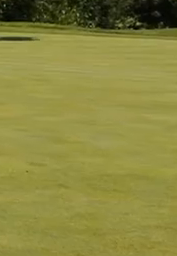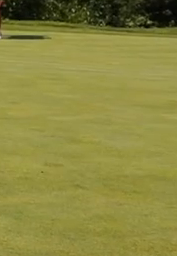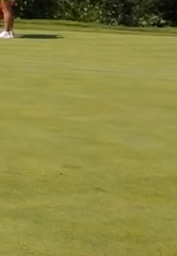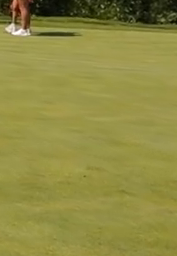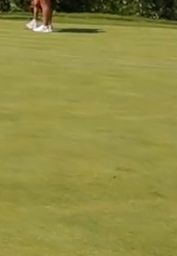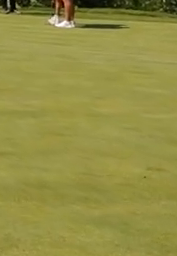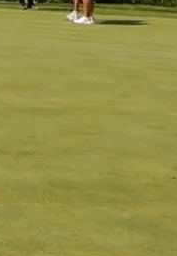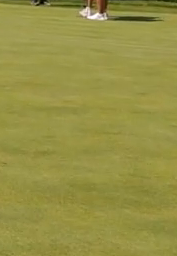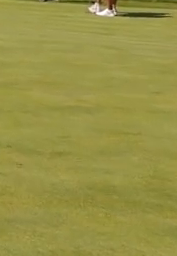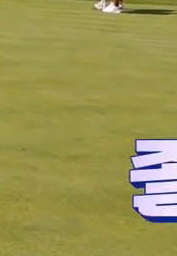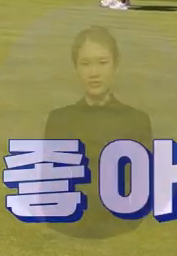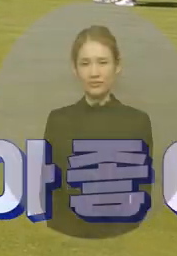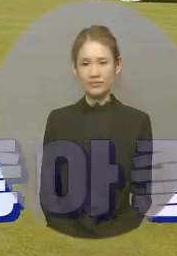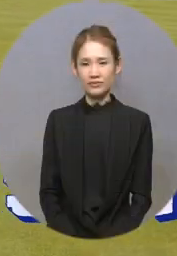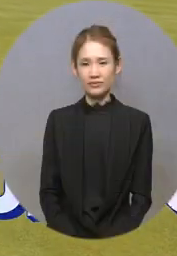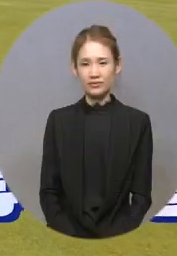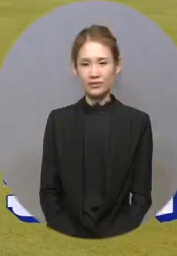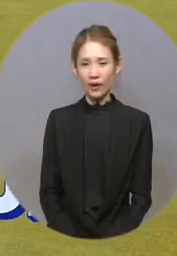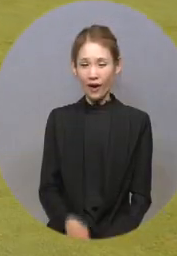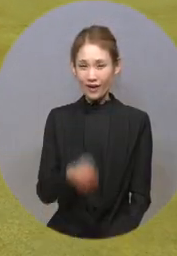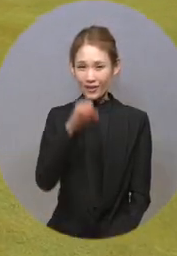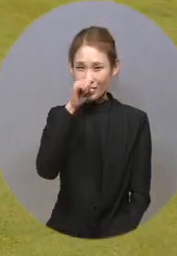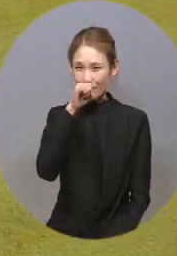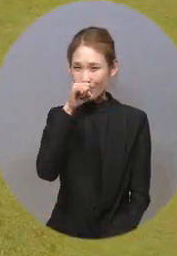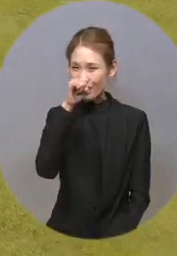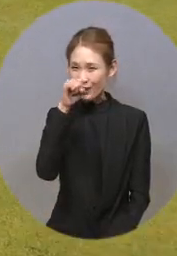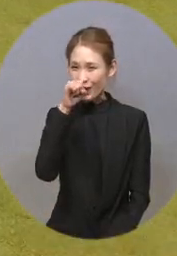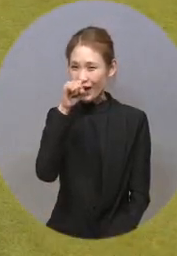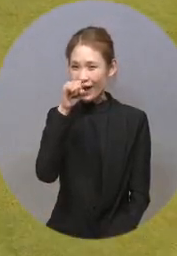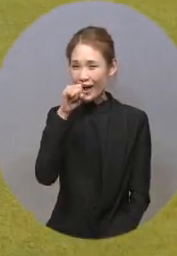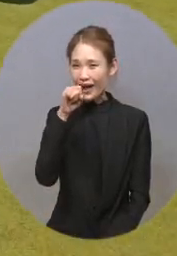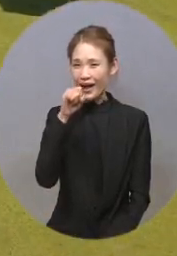자, 투. 어 좋아 좋아 좋아 좋아 좋아 좋아 좋아.